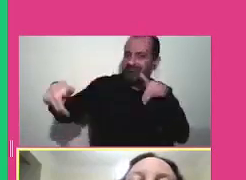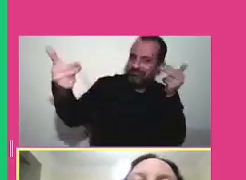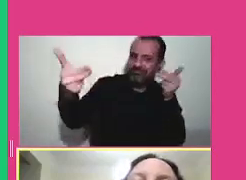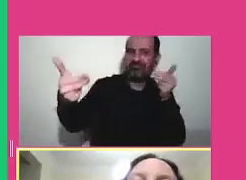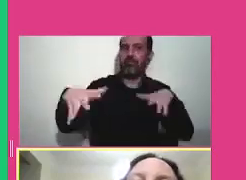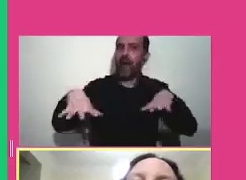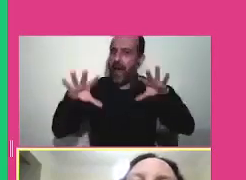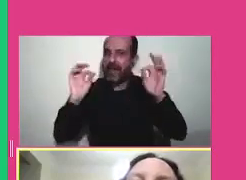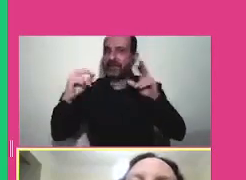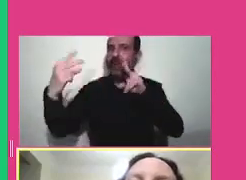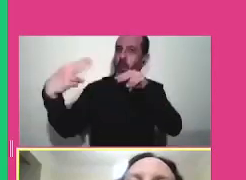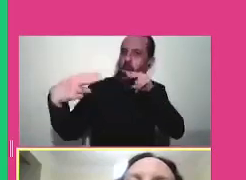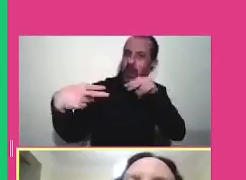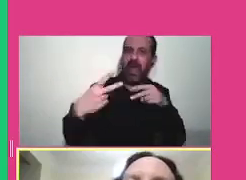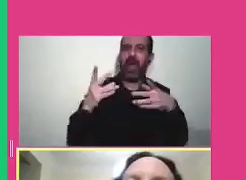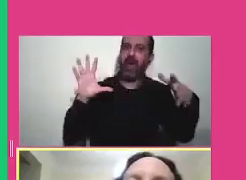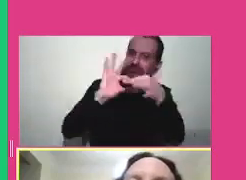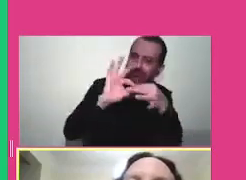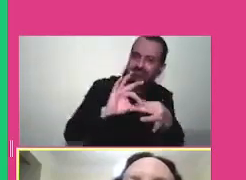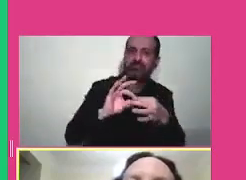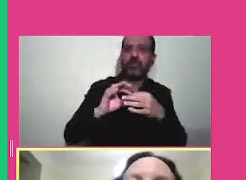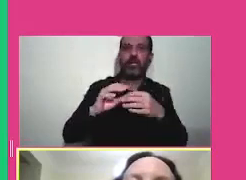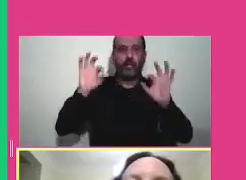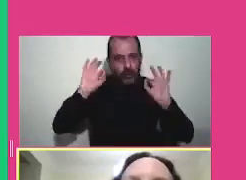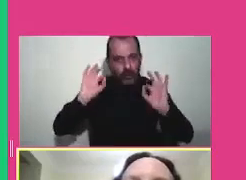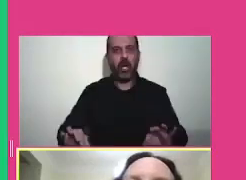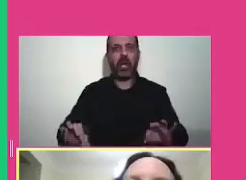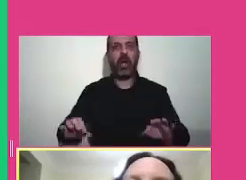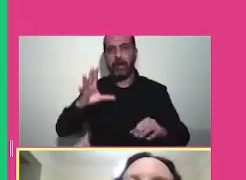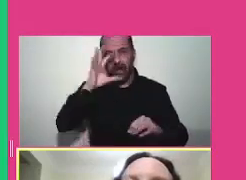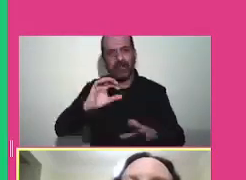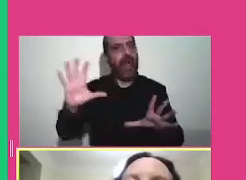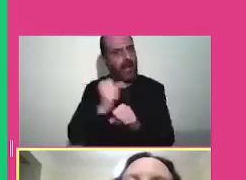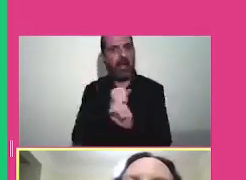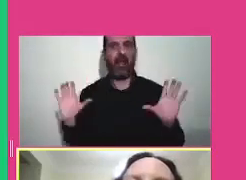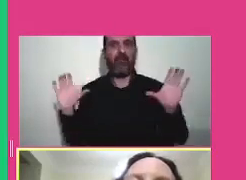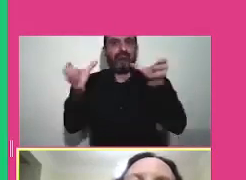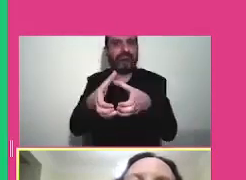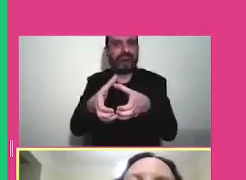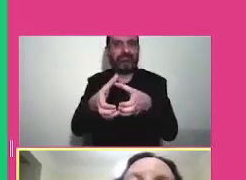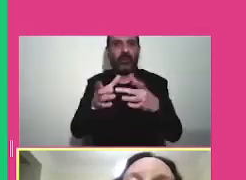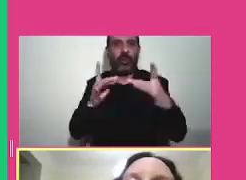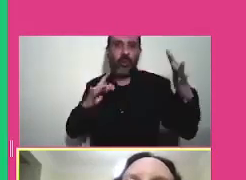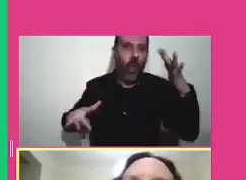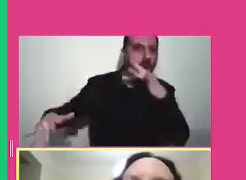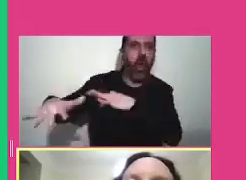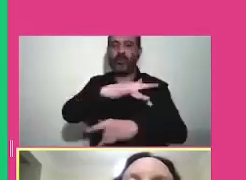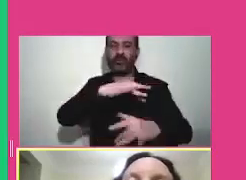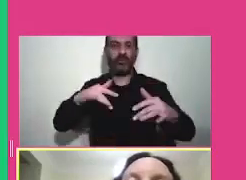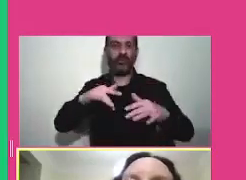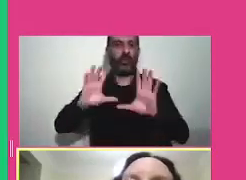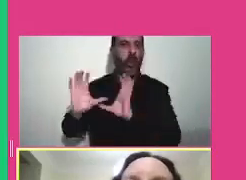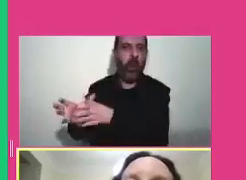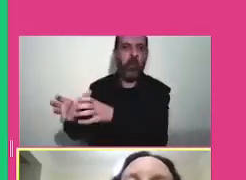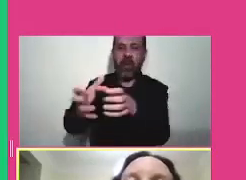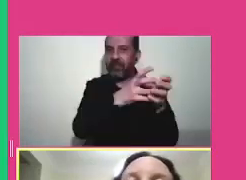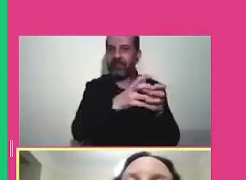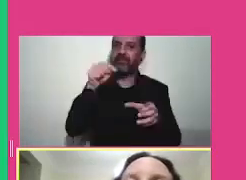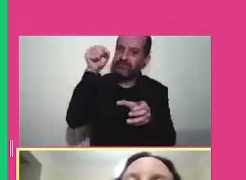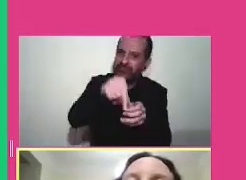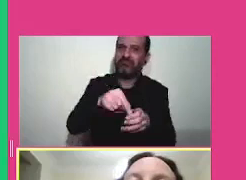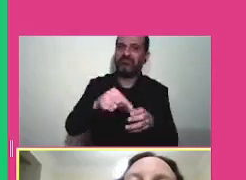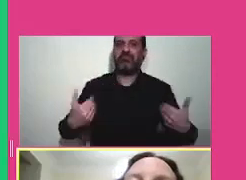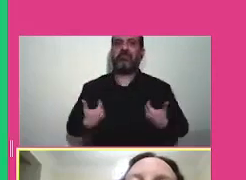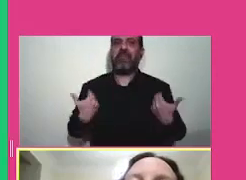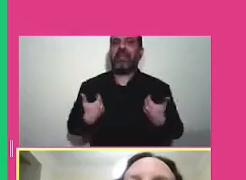φεστιβάλ να έρθουν στην πράξη και να δέσουν μέσα στις ομάδες που έπαιξαν τελικά αυτά τα παιχνίδια και μας